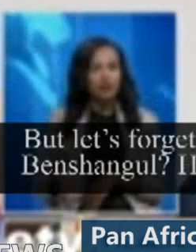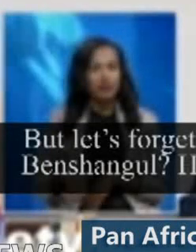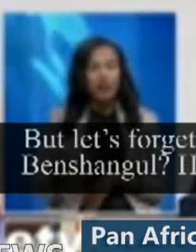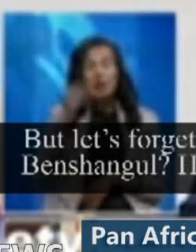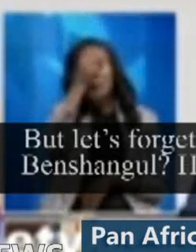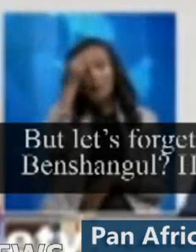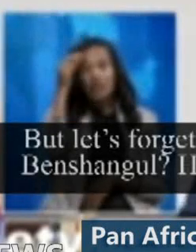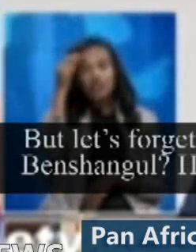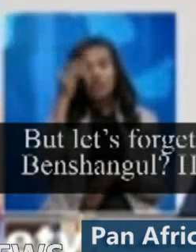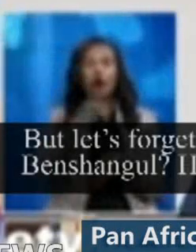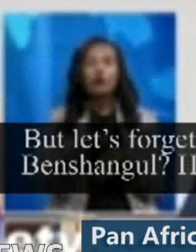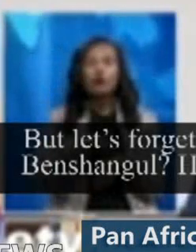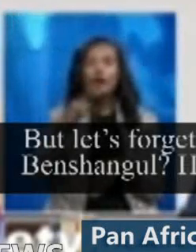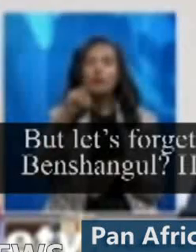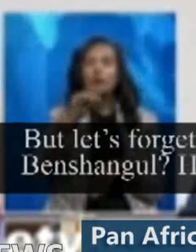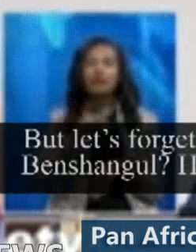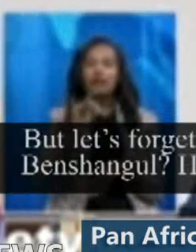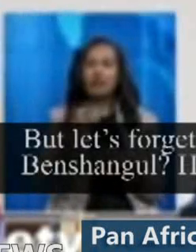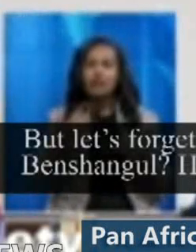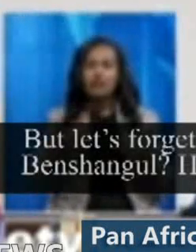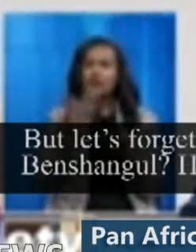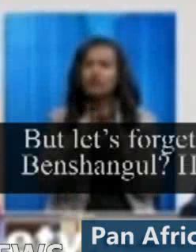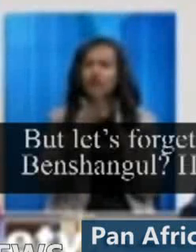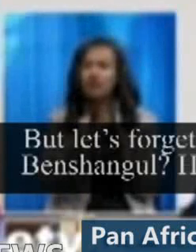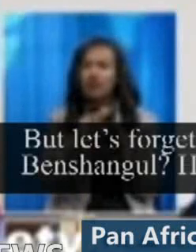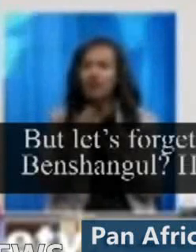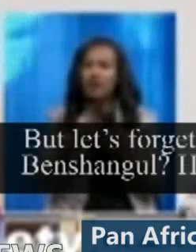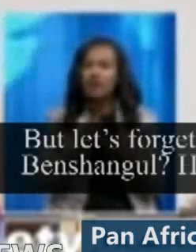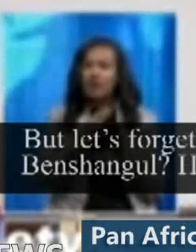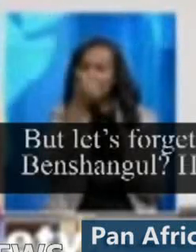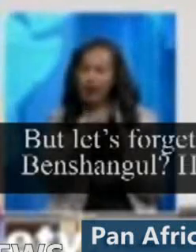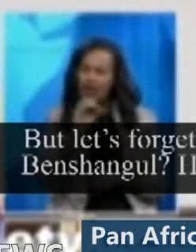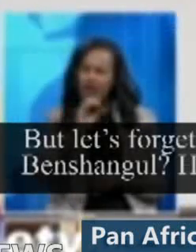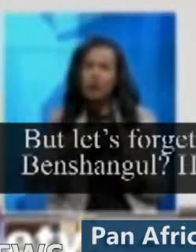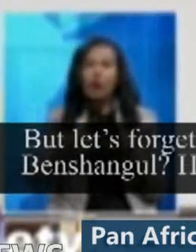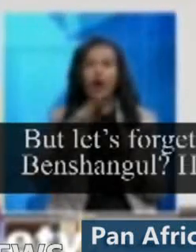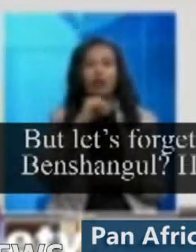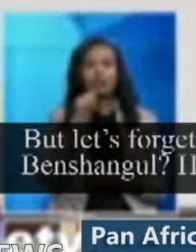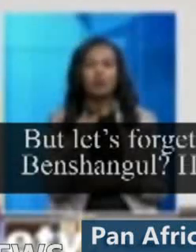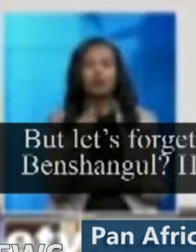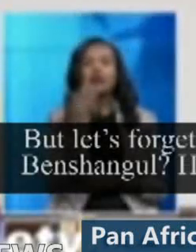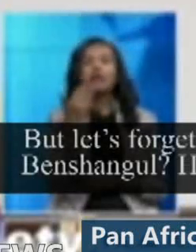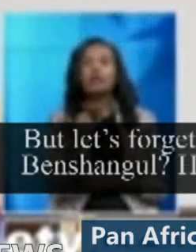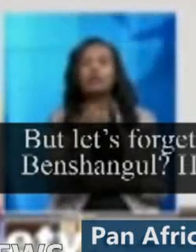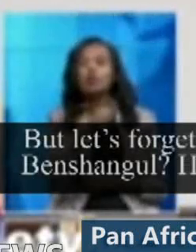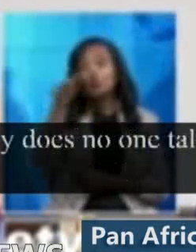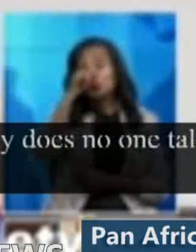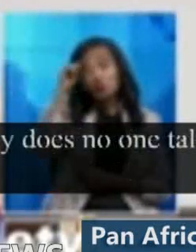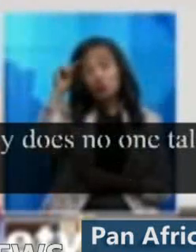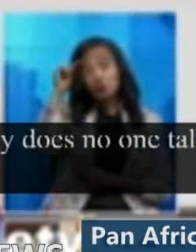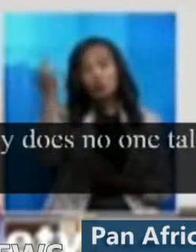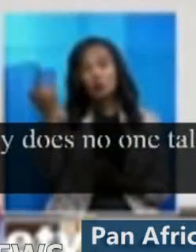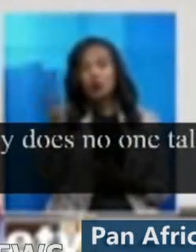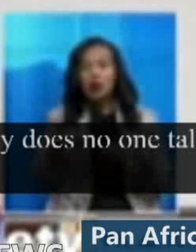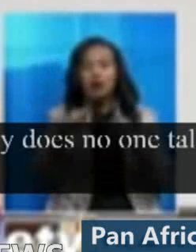የትግራይ ይቅር ቤኒሻንጉል ላይ መተከል ዞን ስላለው ጭፍጨፋና መፈናቀል ማንንም ሰው ያነሳ